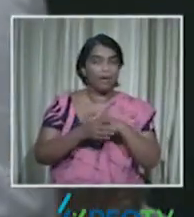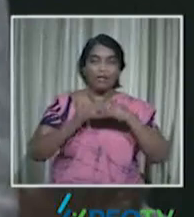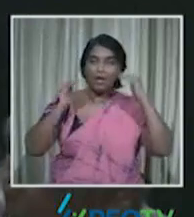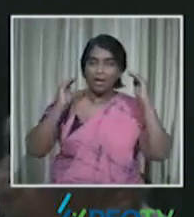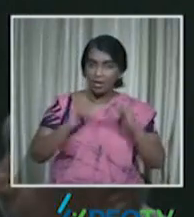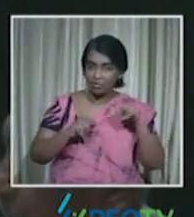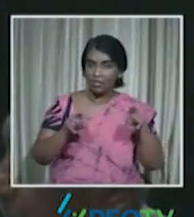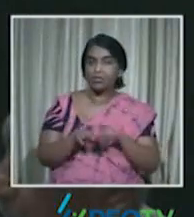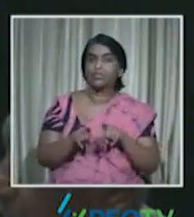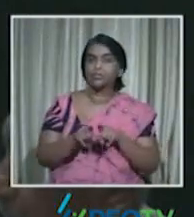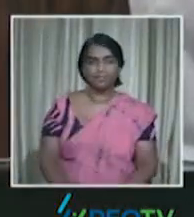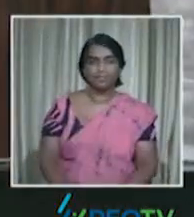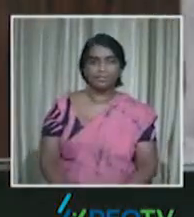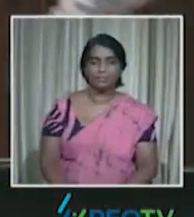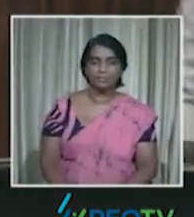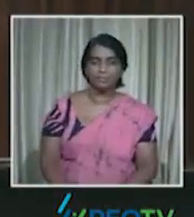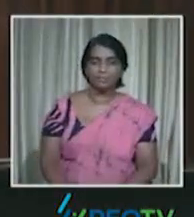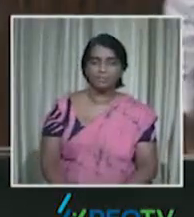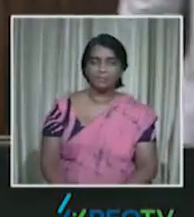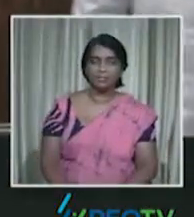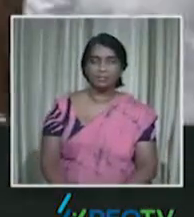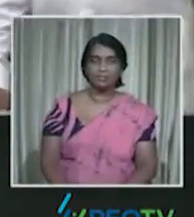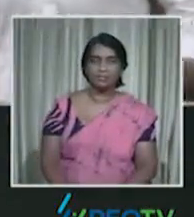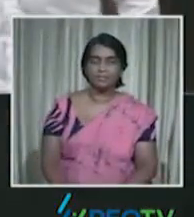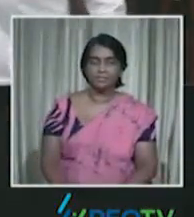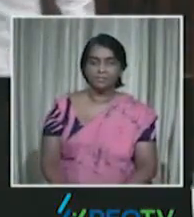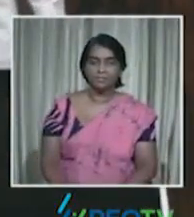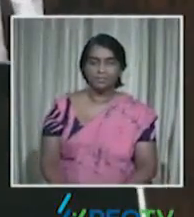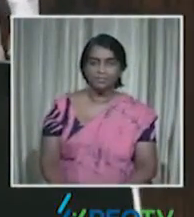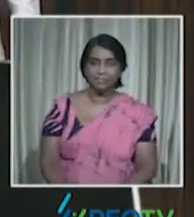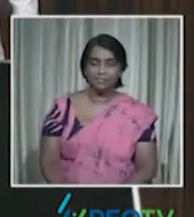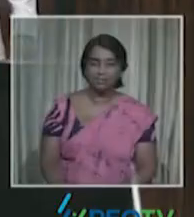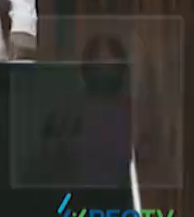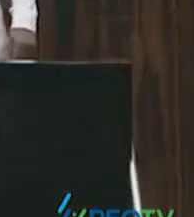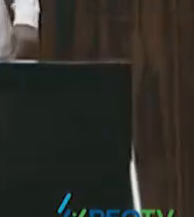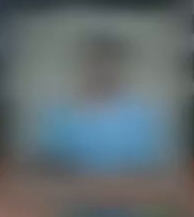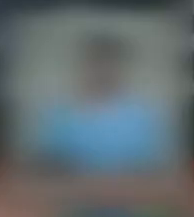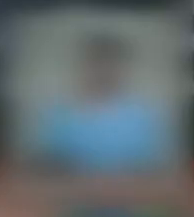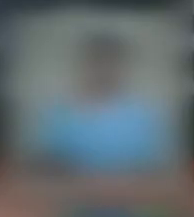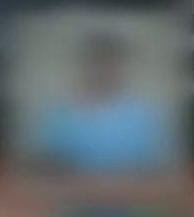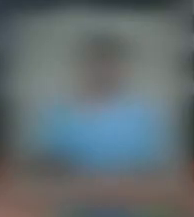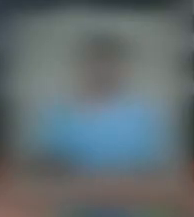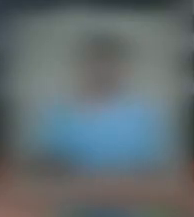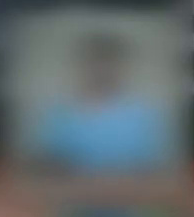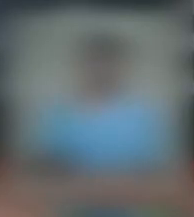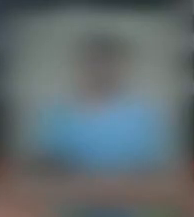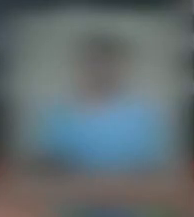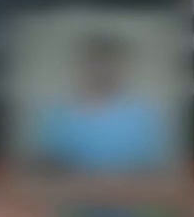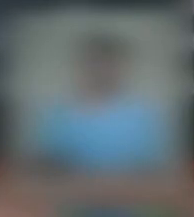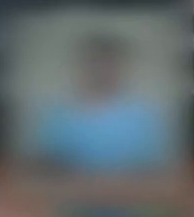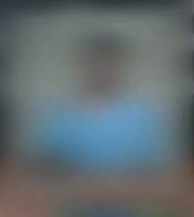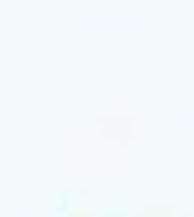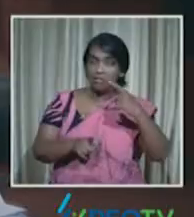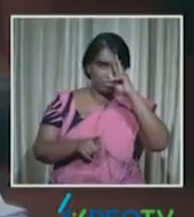පැමිණ විරෝධතාවයේ නිරත වූ අතර එෙහිදී කතානායකවරයා යලිත් බරක් පාර්ලිමේන්තුව කල්තැබීමට පියවර ගත්තා. ඉන්පසුව පාර්ලිමේන්තුව